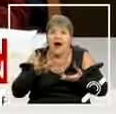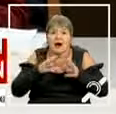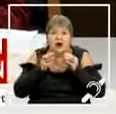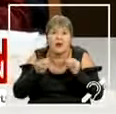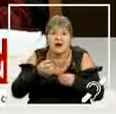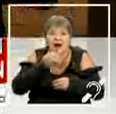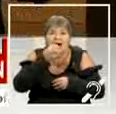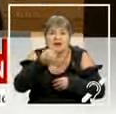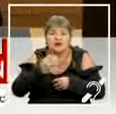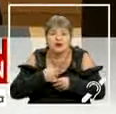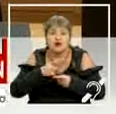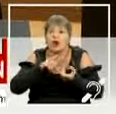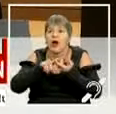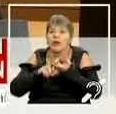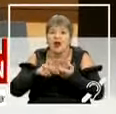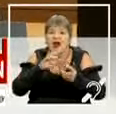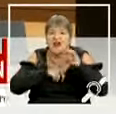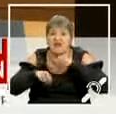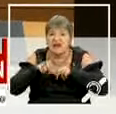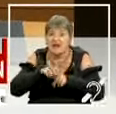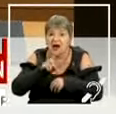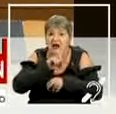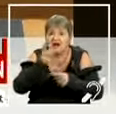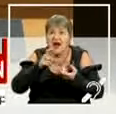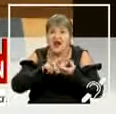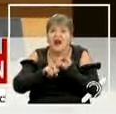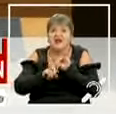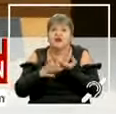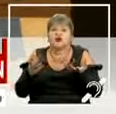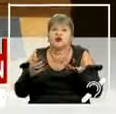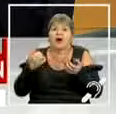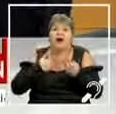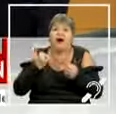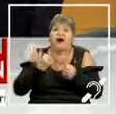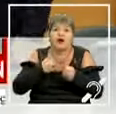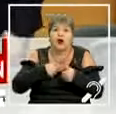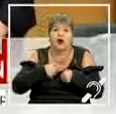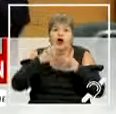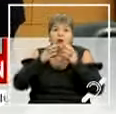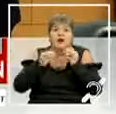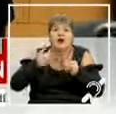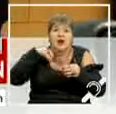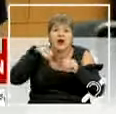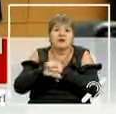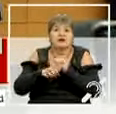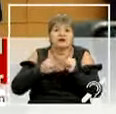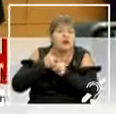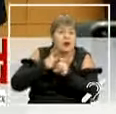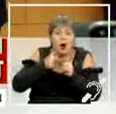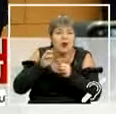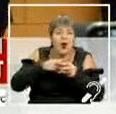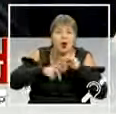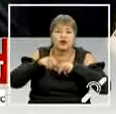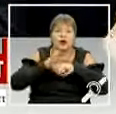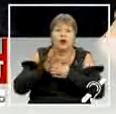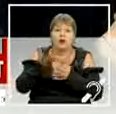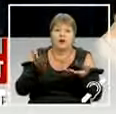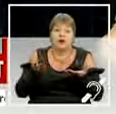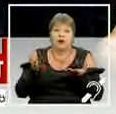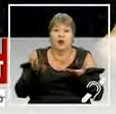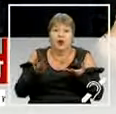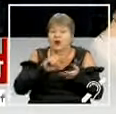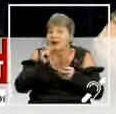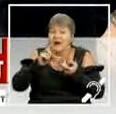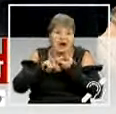mecanismul de cooperare și verificare nu are de-a face cu admiterea României în spațiul Schengen. Este o strategie de a arăta că